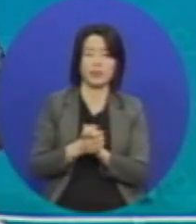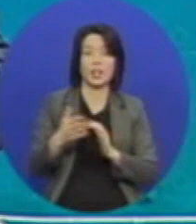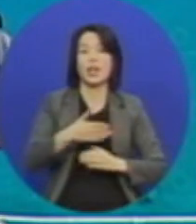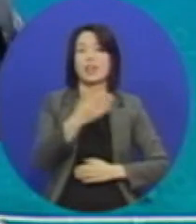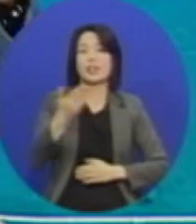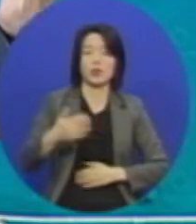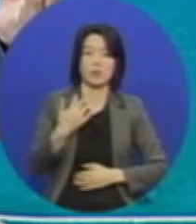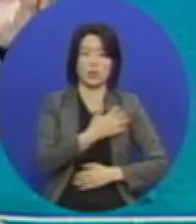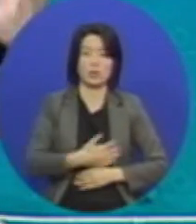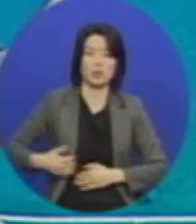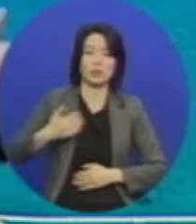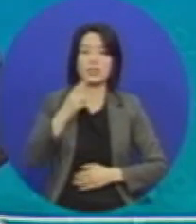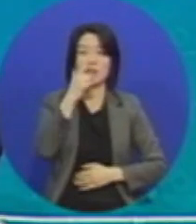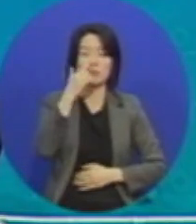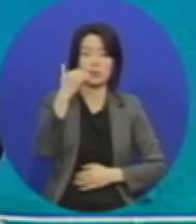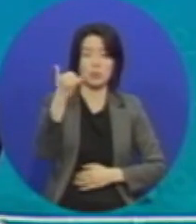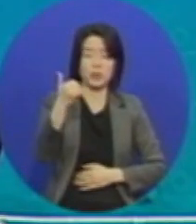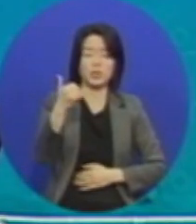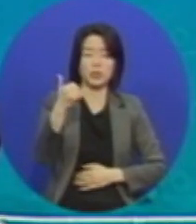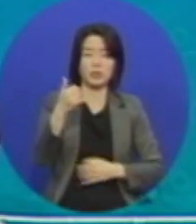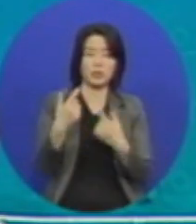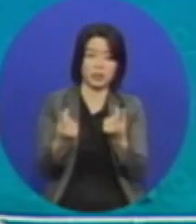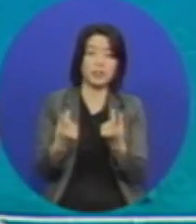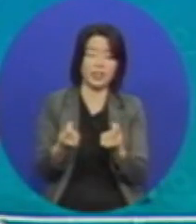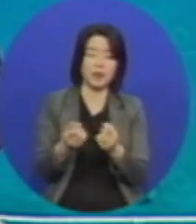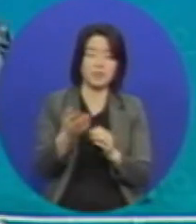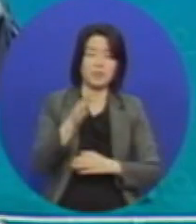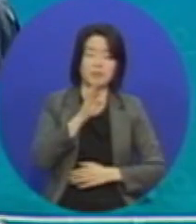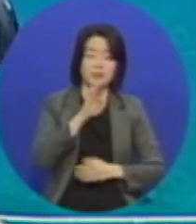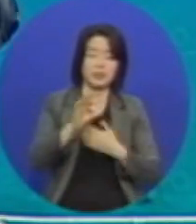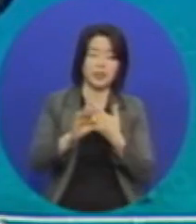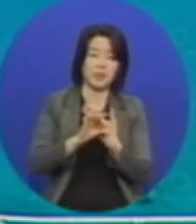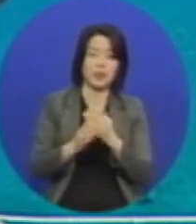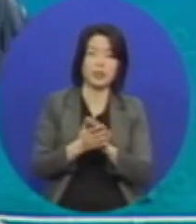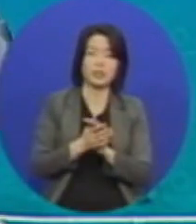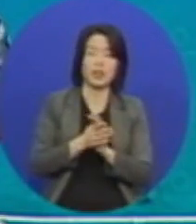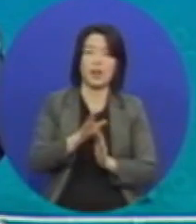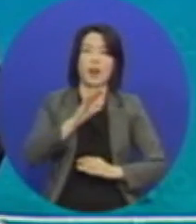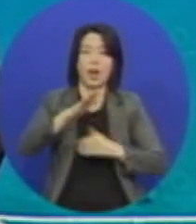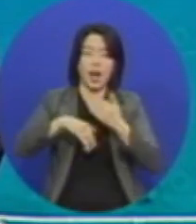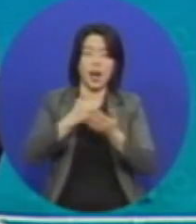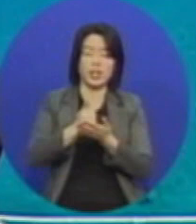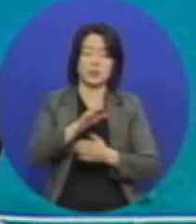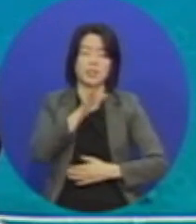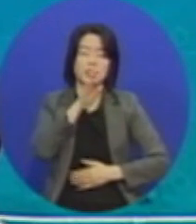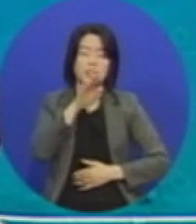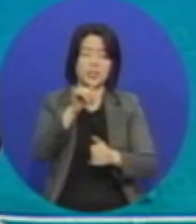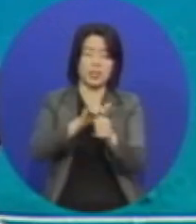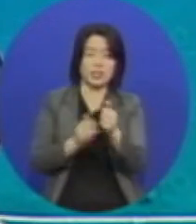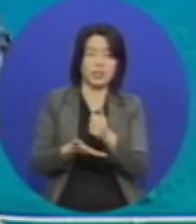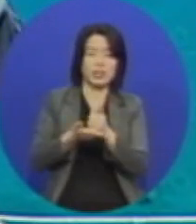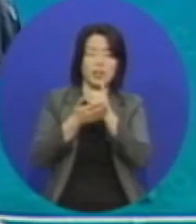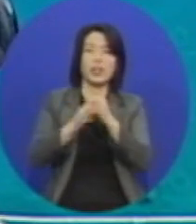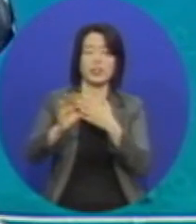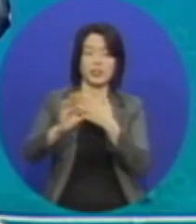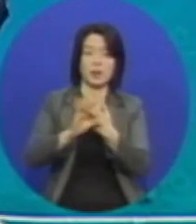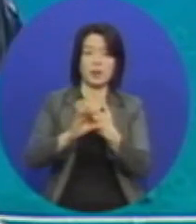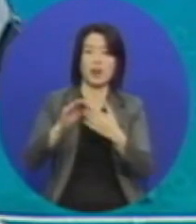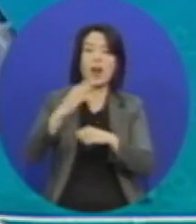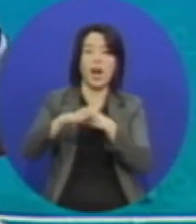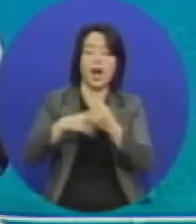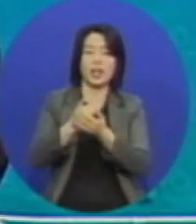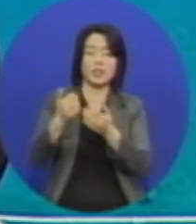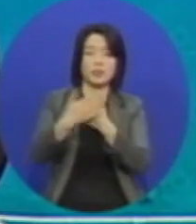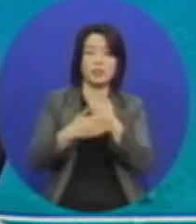여러분 육신의 부모님에게도 그렇다면 우리가 하나님을 진짜 경위 한다면 우리가 하나님의 은혜를